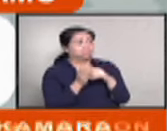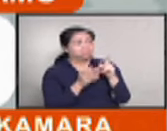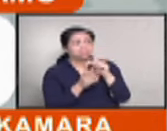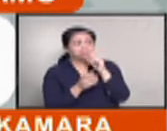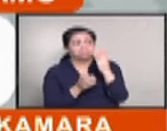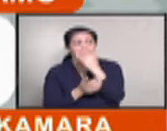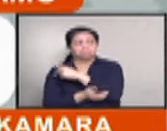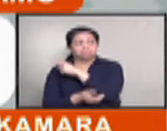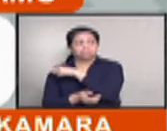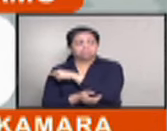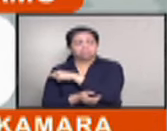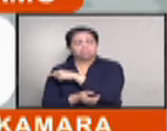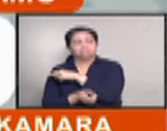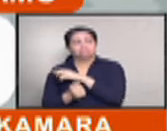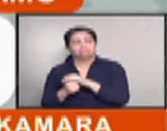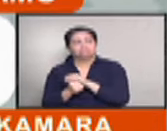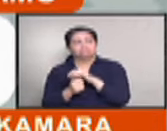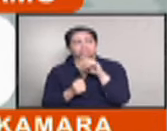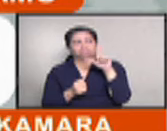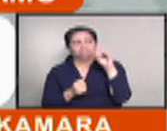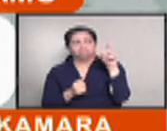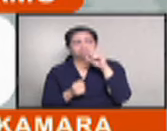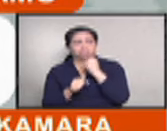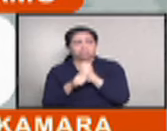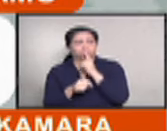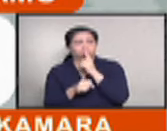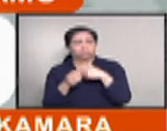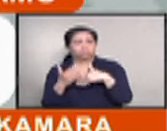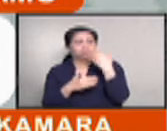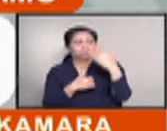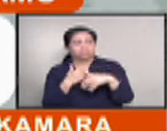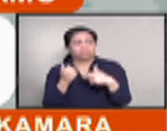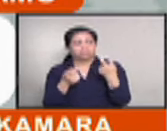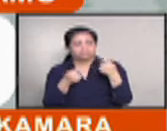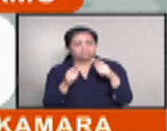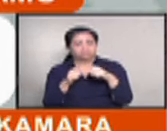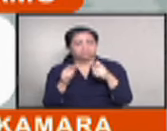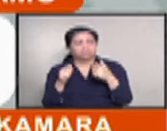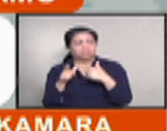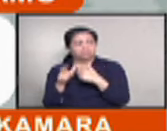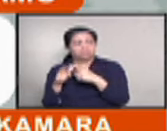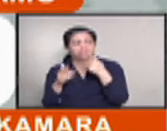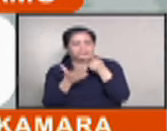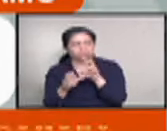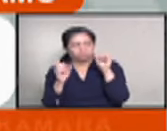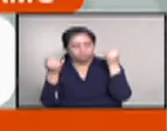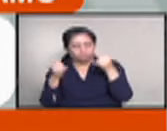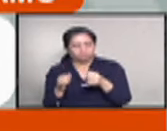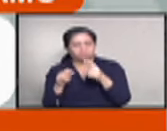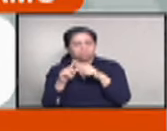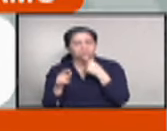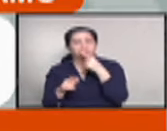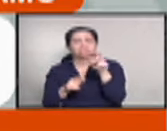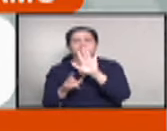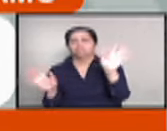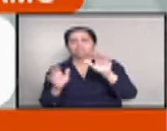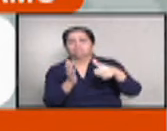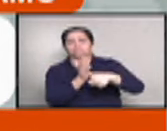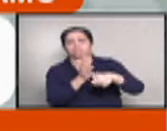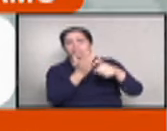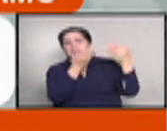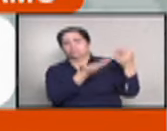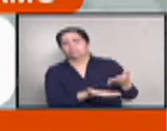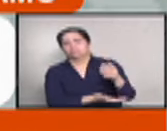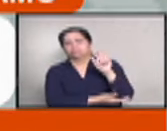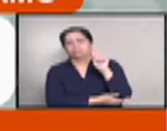hindi nagbayad dito kay Ms. Lopez, sisiguraduhin ko po, sa susunod po na tatakbuhin yung pwesto, kayo po'y matatalo muli. At sasabihin ko, huwag niyong iboto